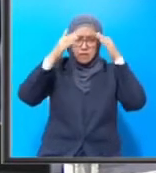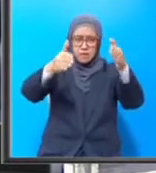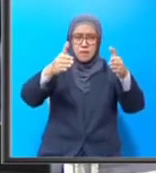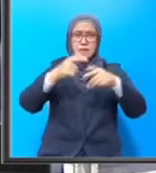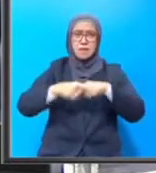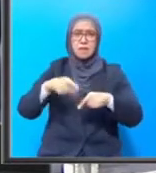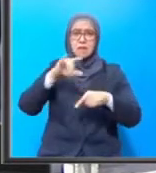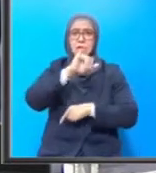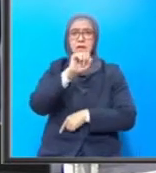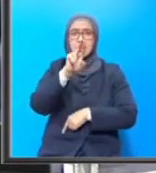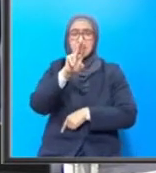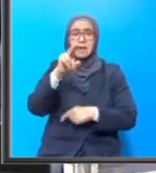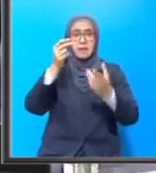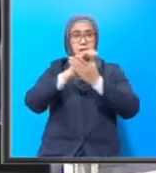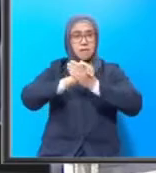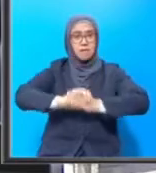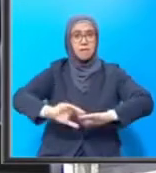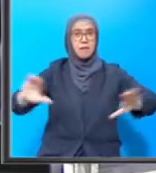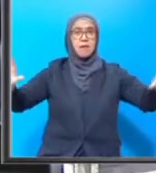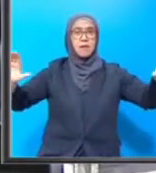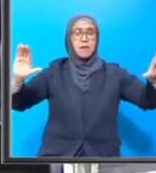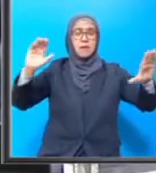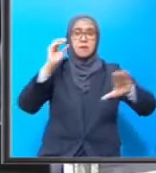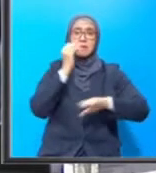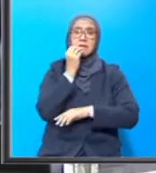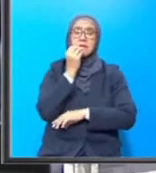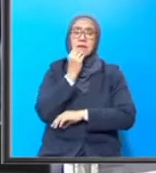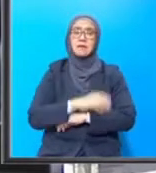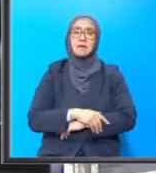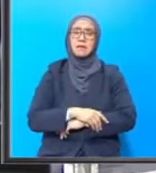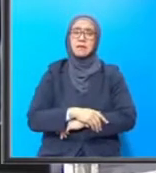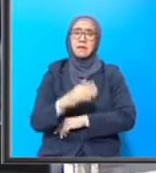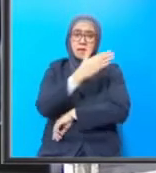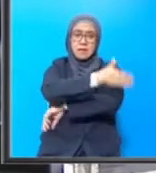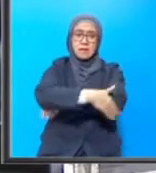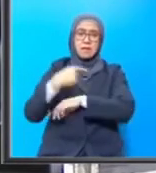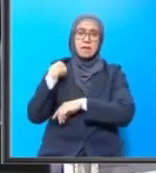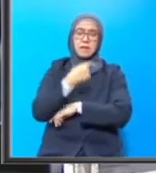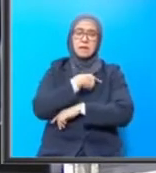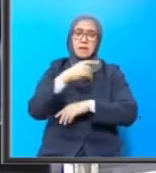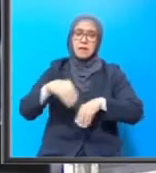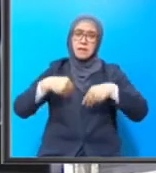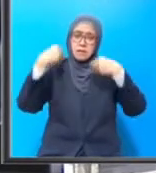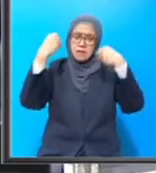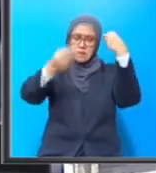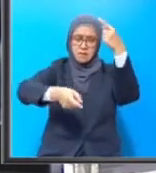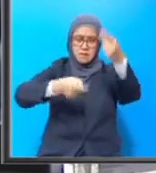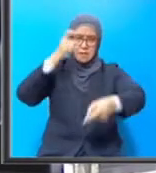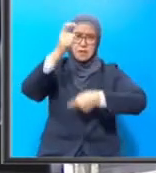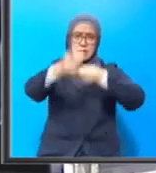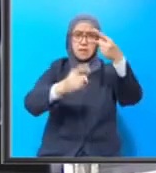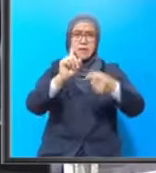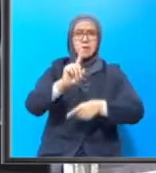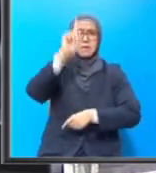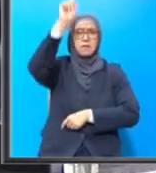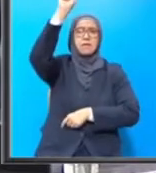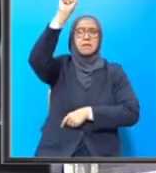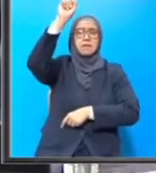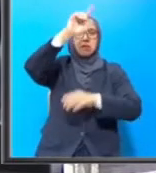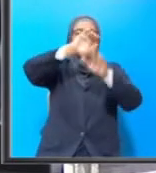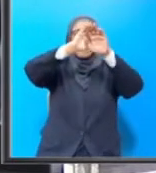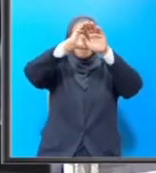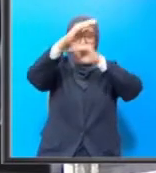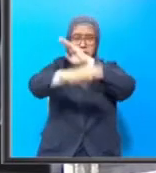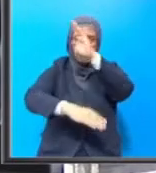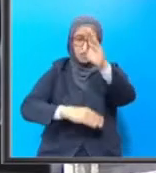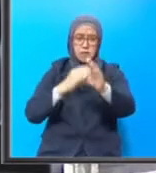Ajun the keselamatan makanan negara kita yang dianugerahkan oleh Allah subhanahuwata'ala bumi